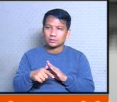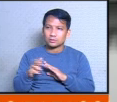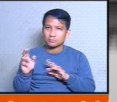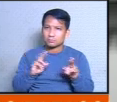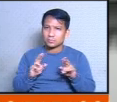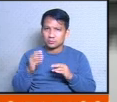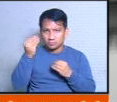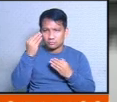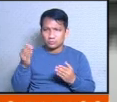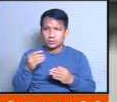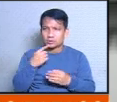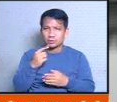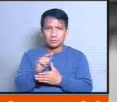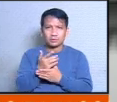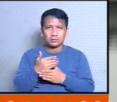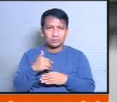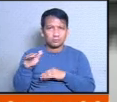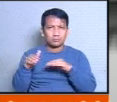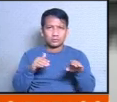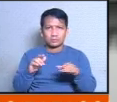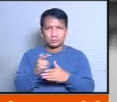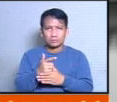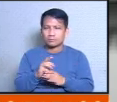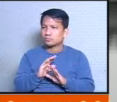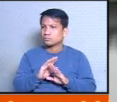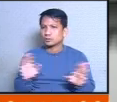na huwag nang i-share ang text.